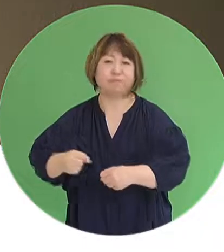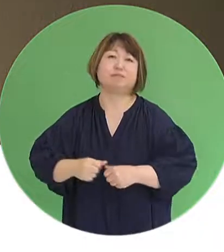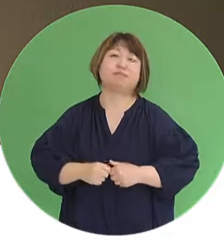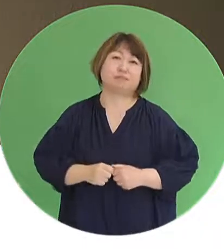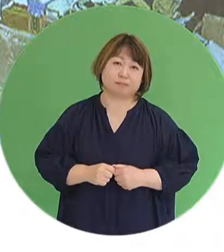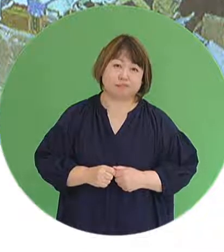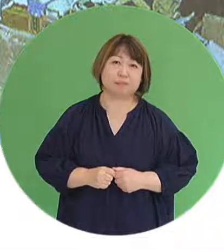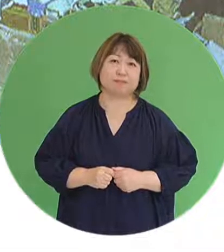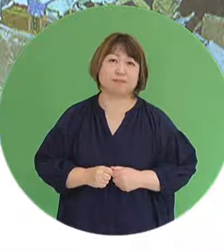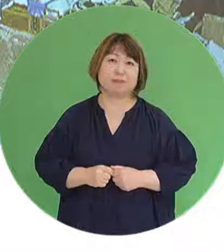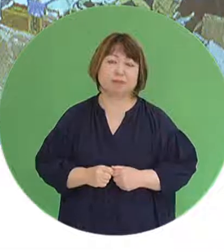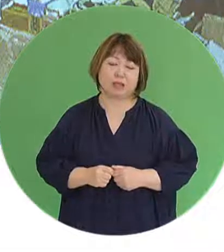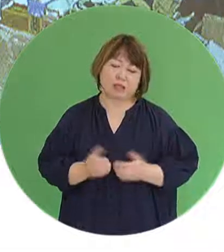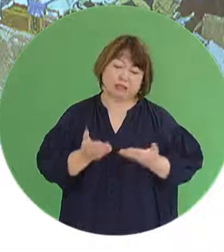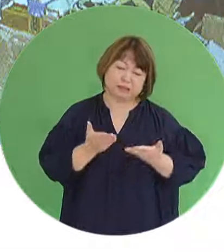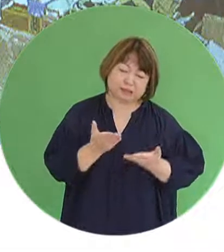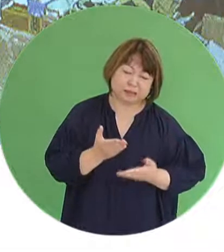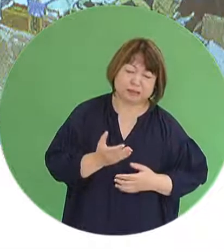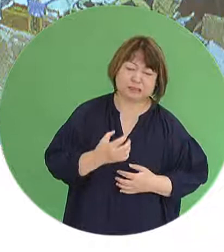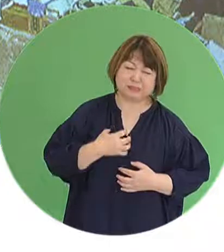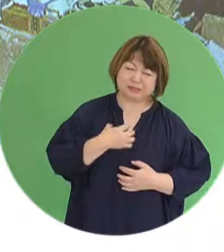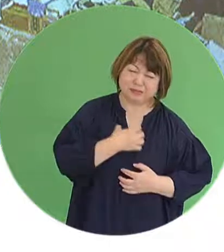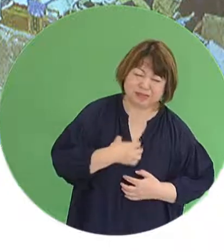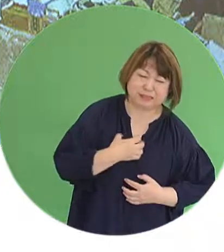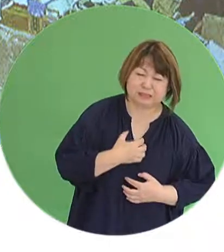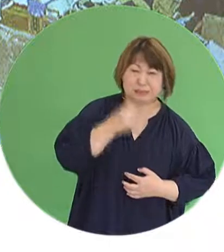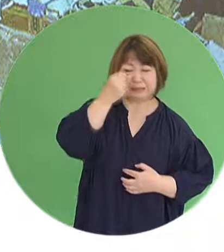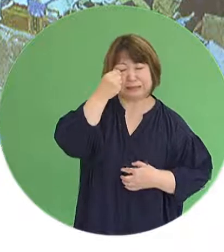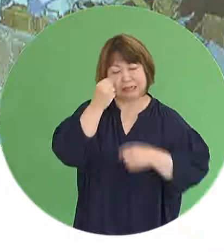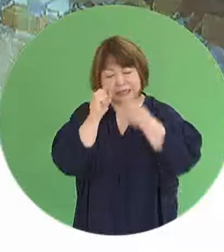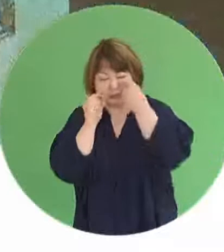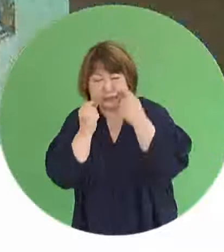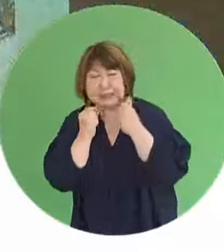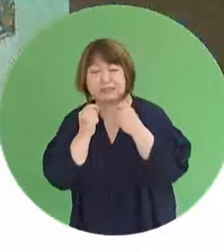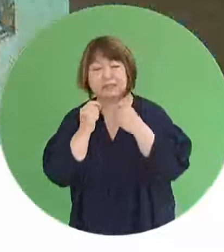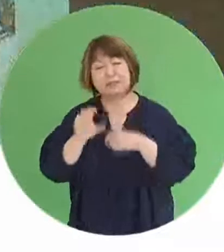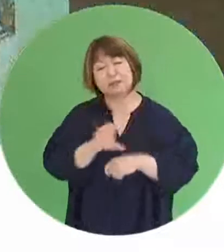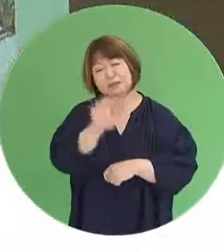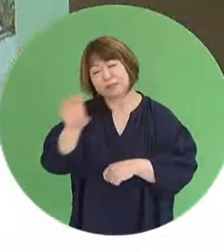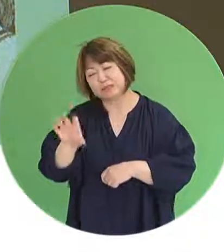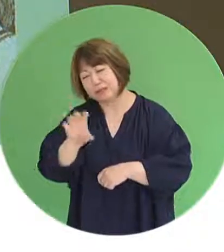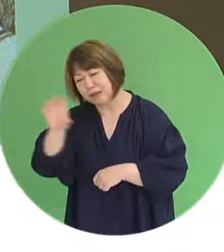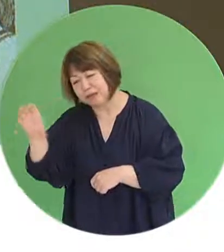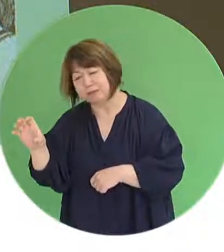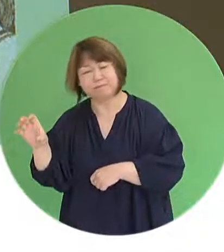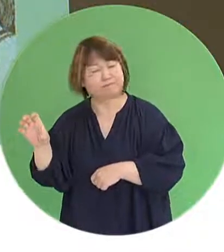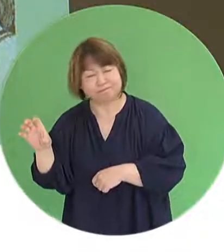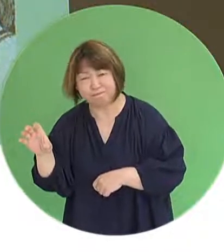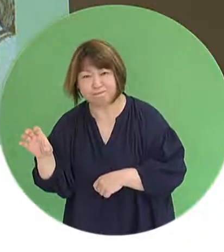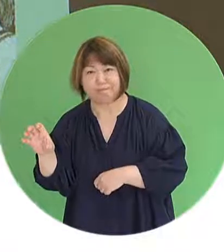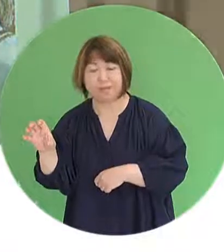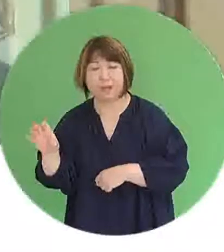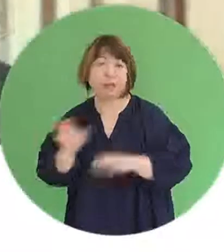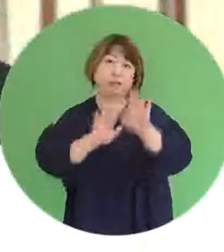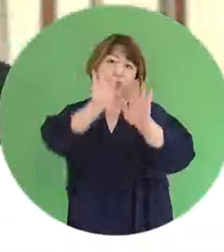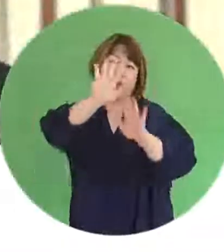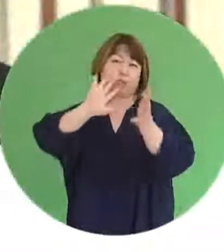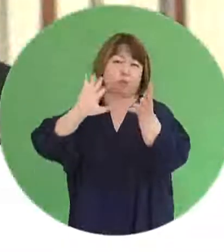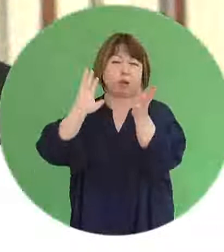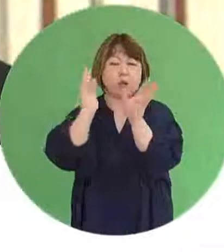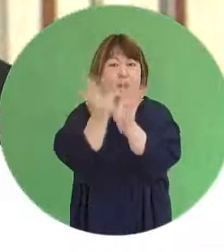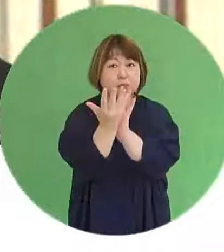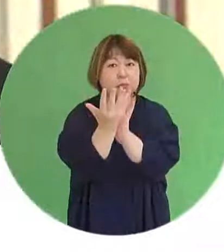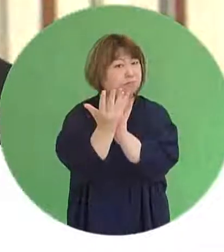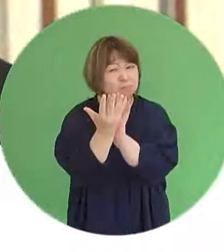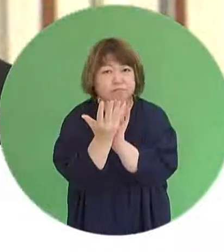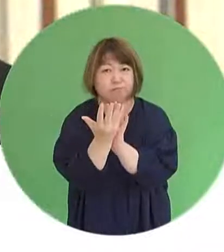あるんで、だからあの時の悔しさ、悲しさを繰り返さないためにも状況が変わってきても後